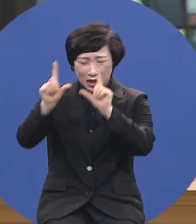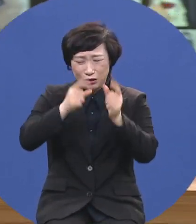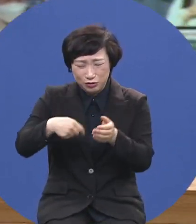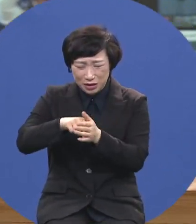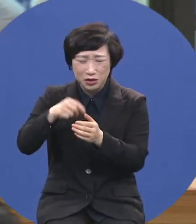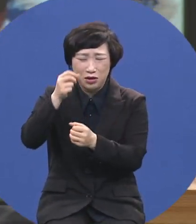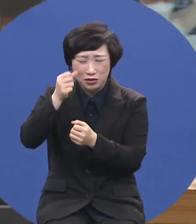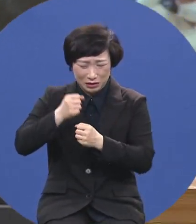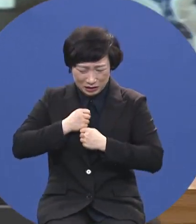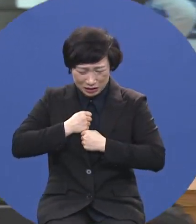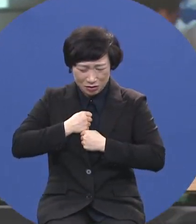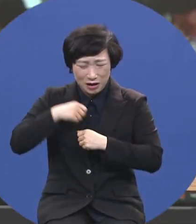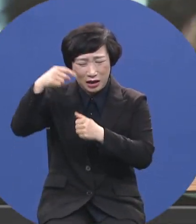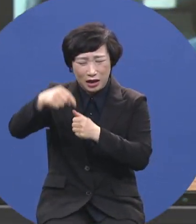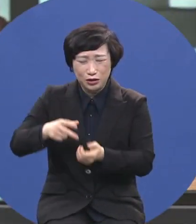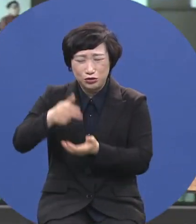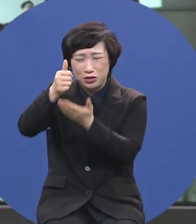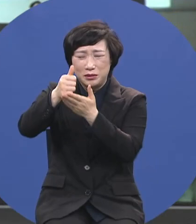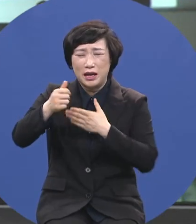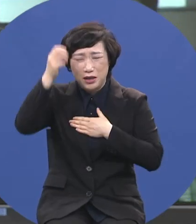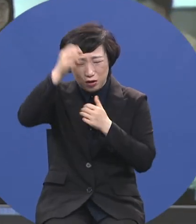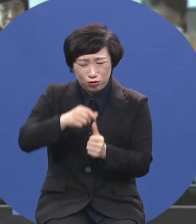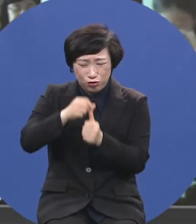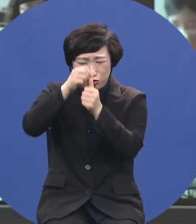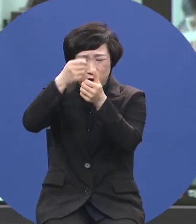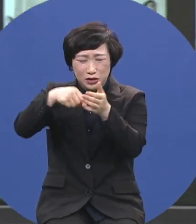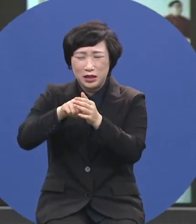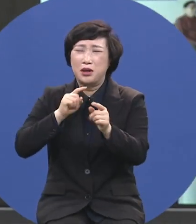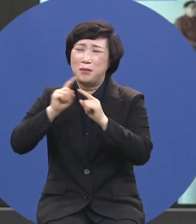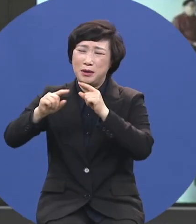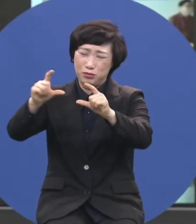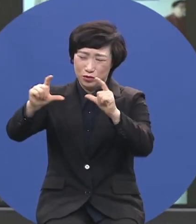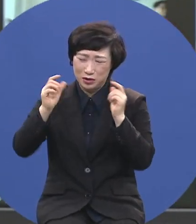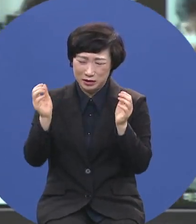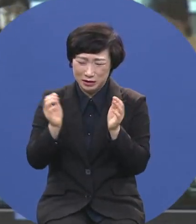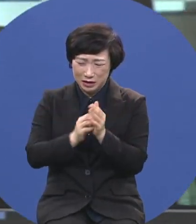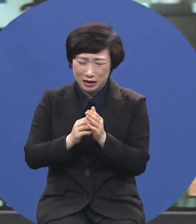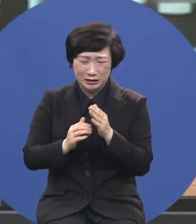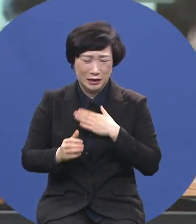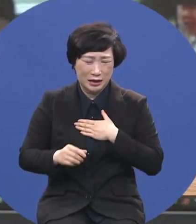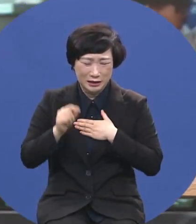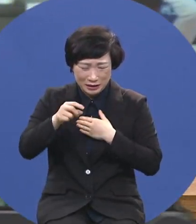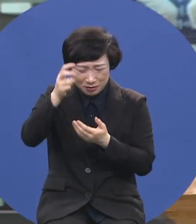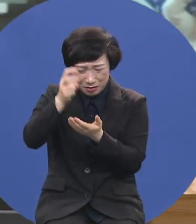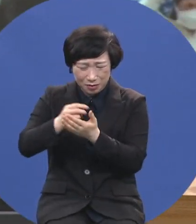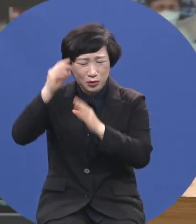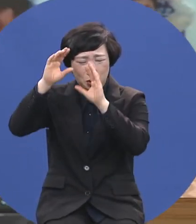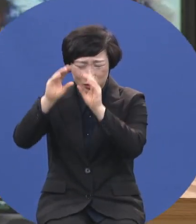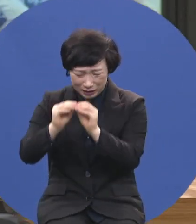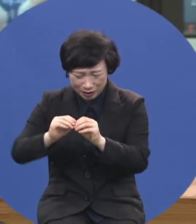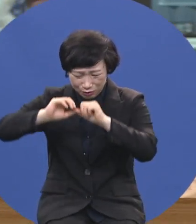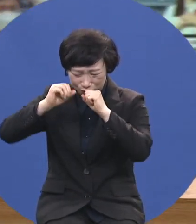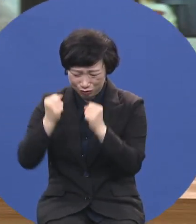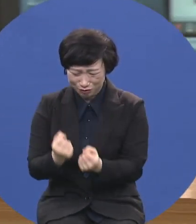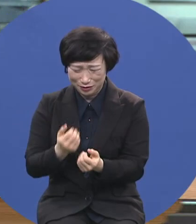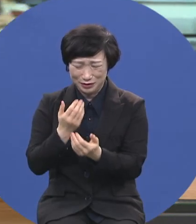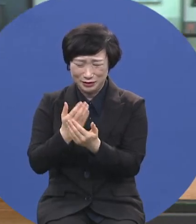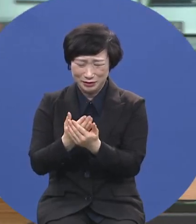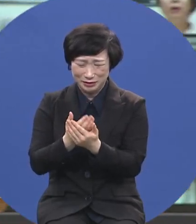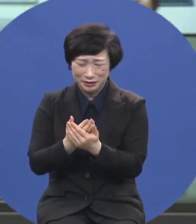것이요 가르쳐준 주님이 살리려고 주신 말씀입니다. 절대 이 법에 동의하게